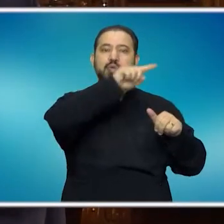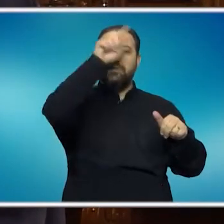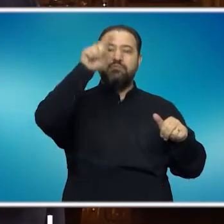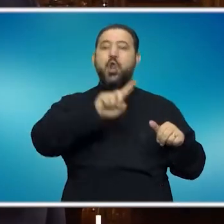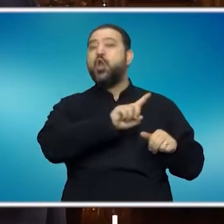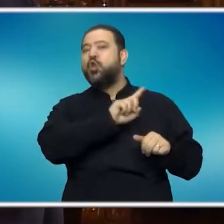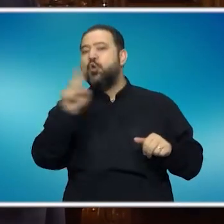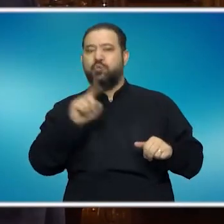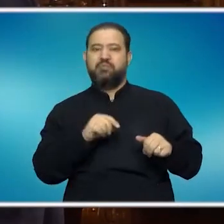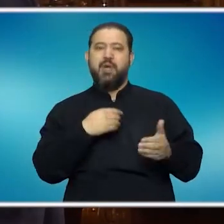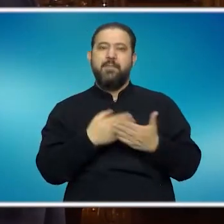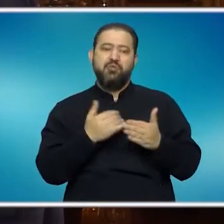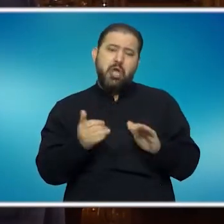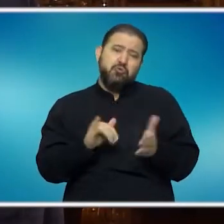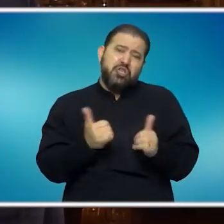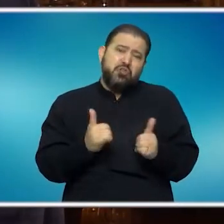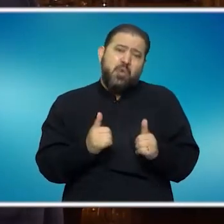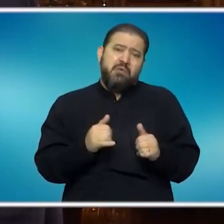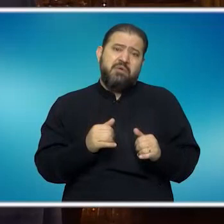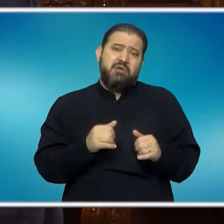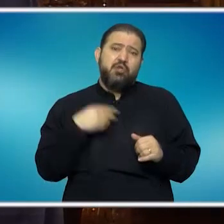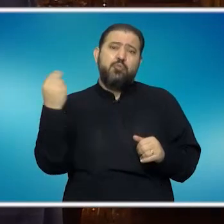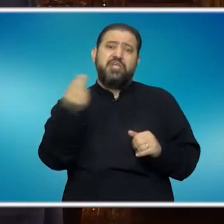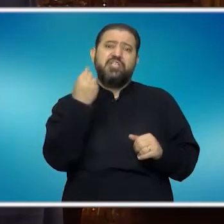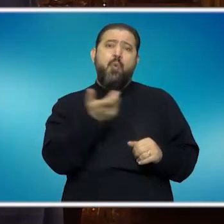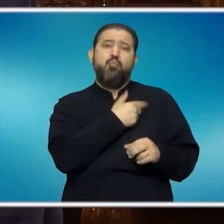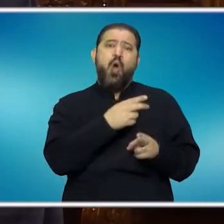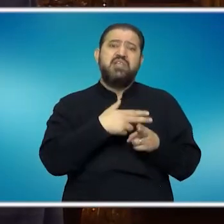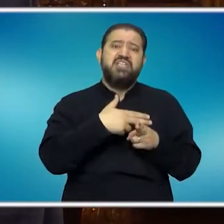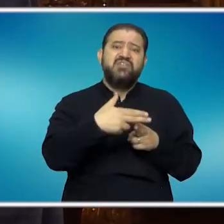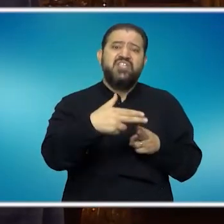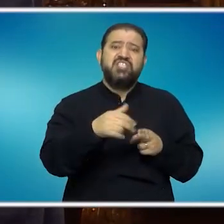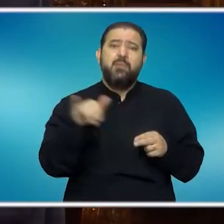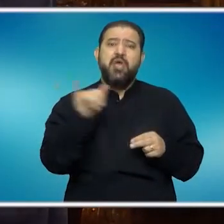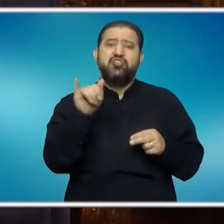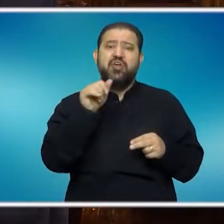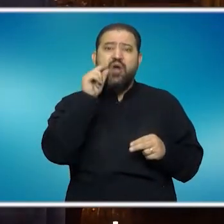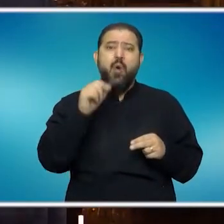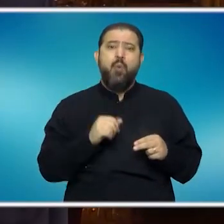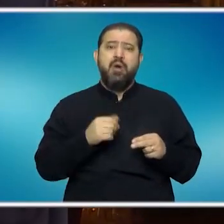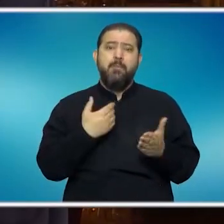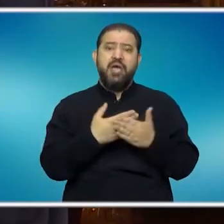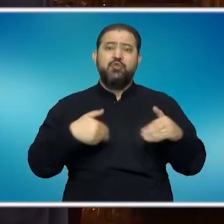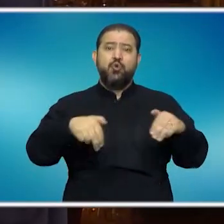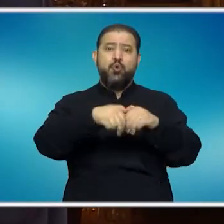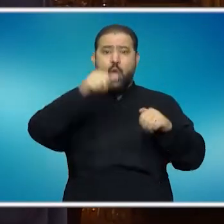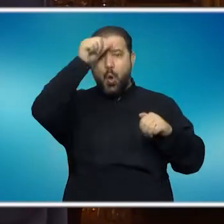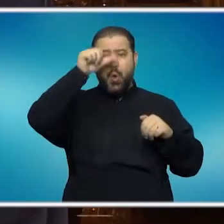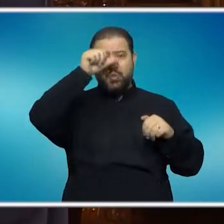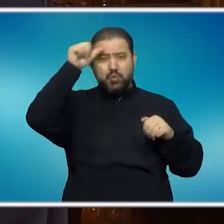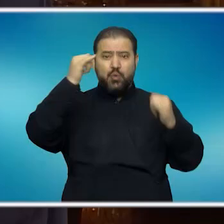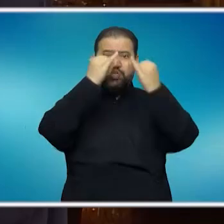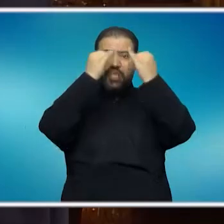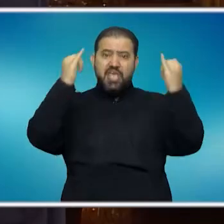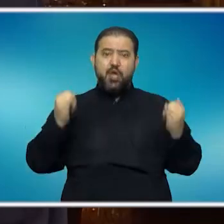de realitatea că Hristos sfințește și mântuiește pe cineva. Înțelegeți? De ce pentru noi, pentru ortodoxi,